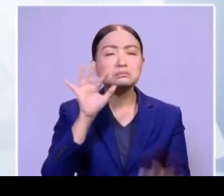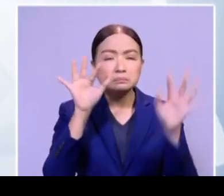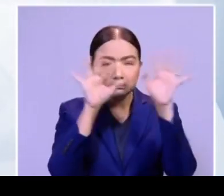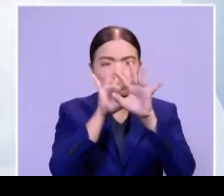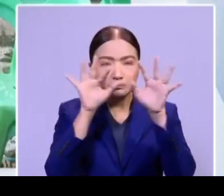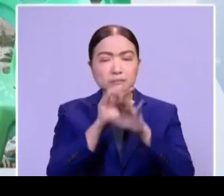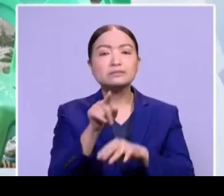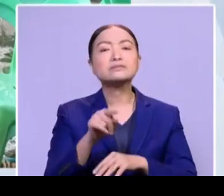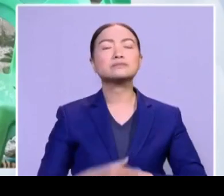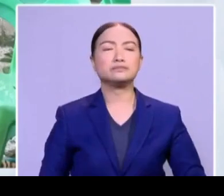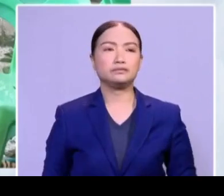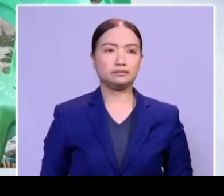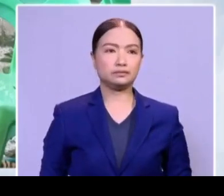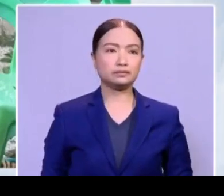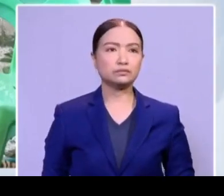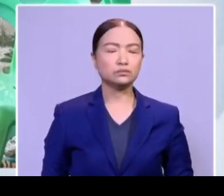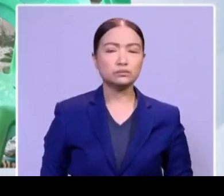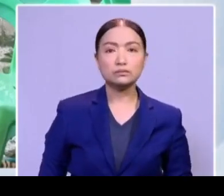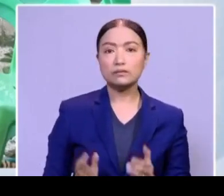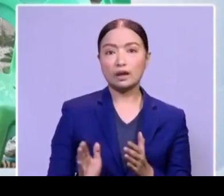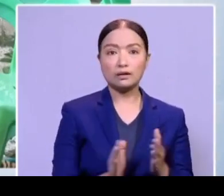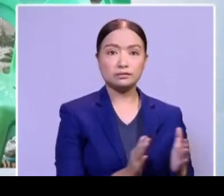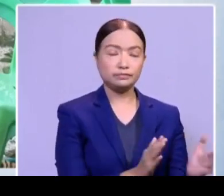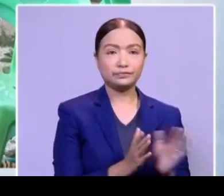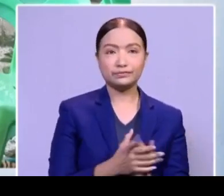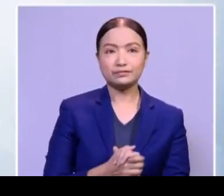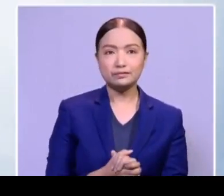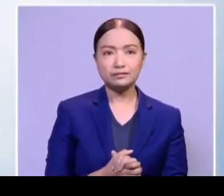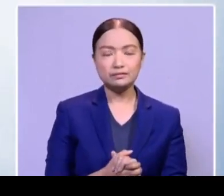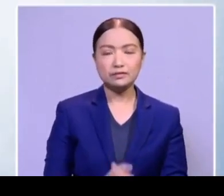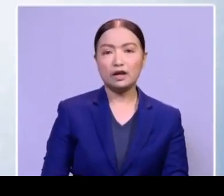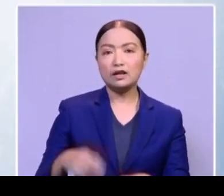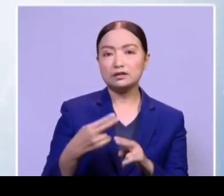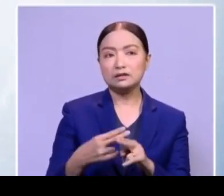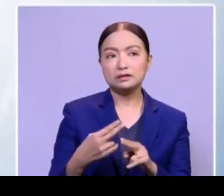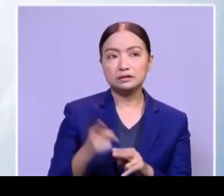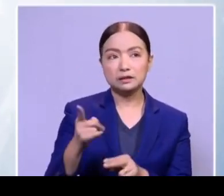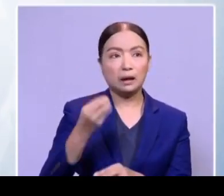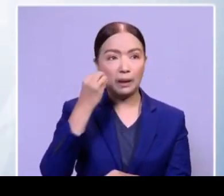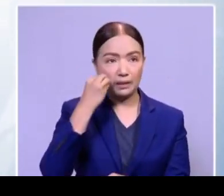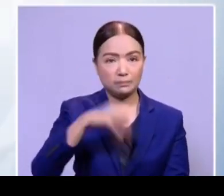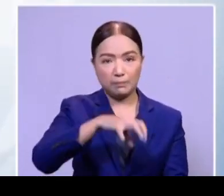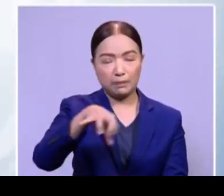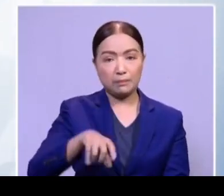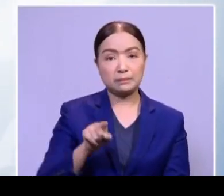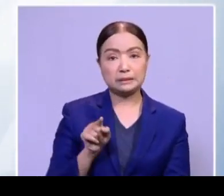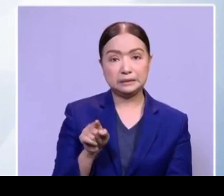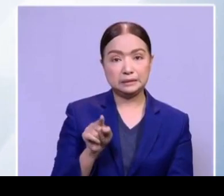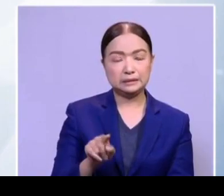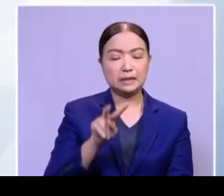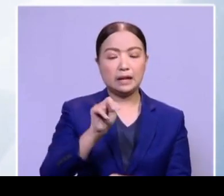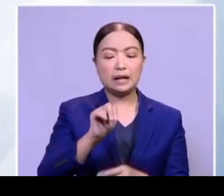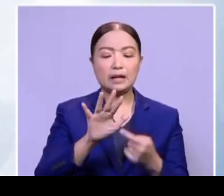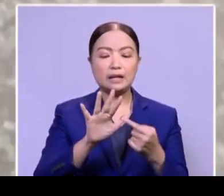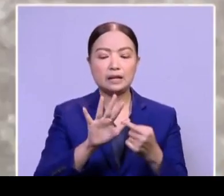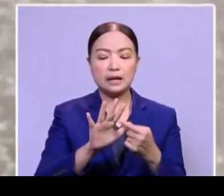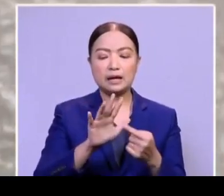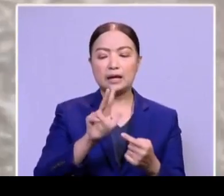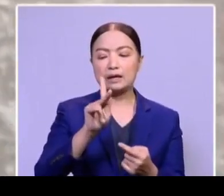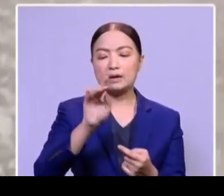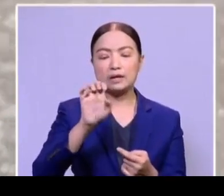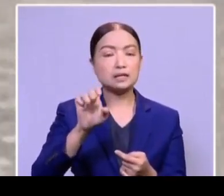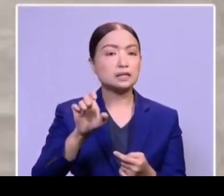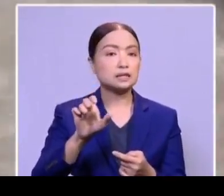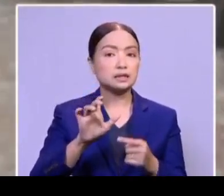คะนิ้งประมาณนั้นนะฮะส่วนที่บ้านนากึ๋นนะอยู่ในอำเภอบ่อเกลือที่นี่มีลมพายุโหมกระหน่ำน